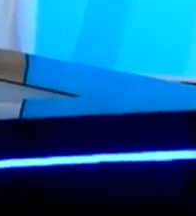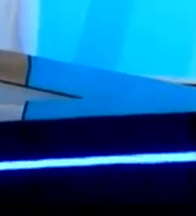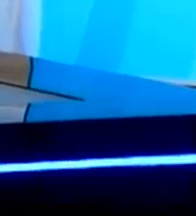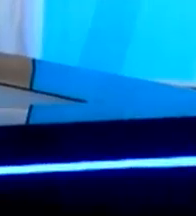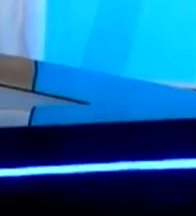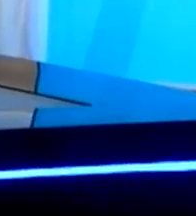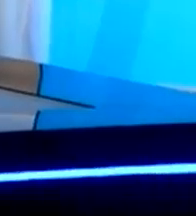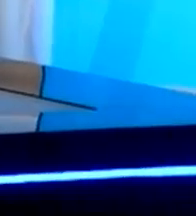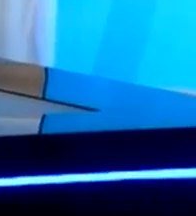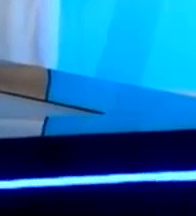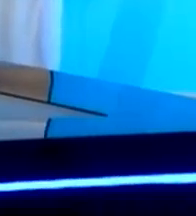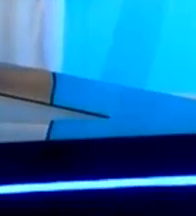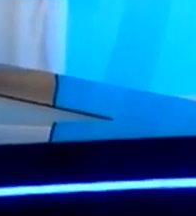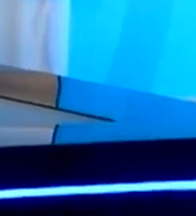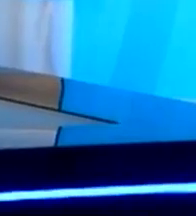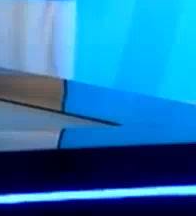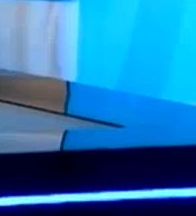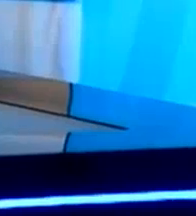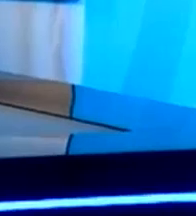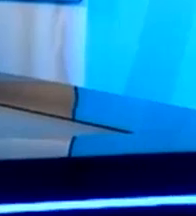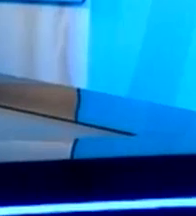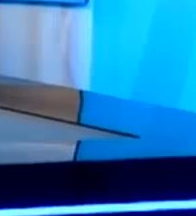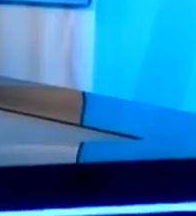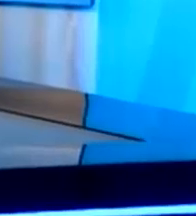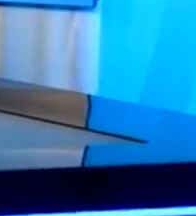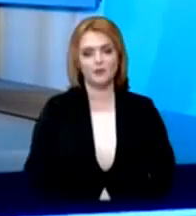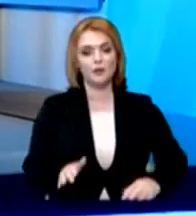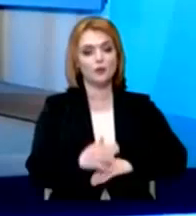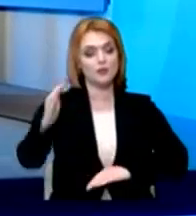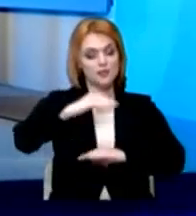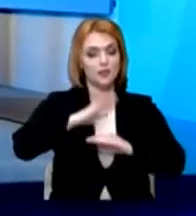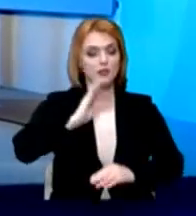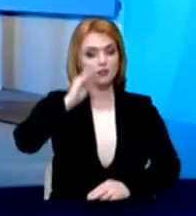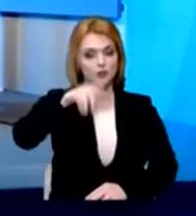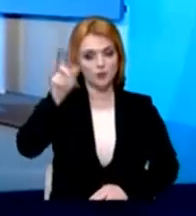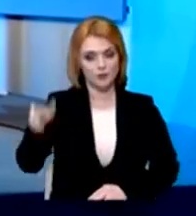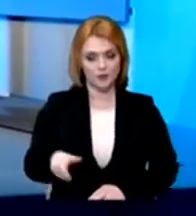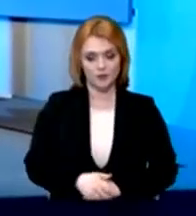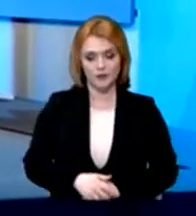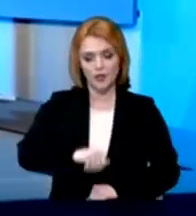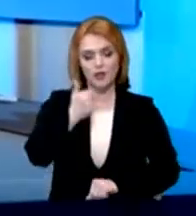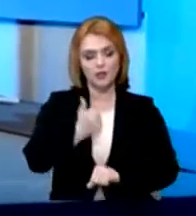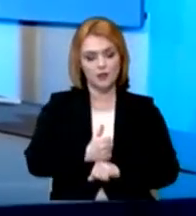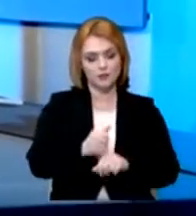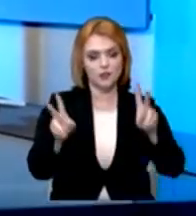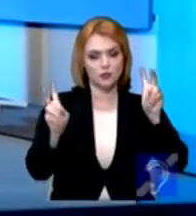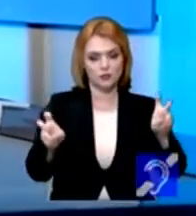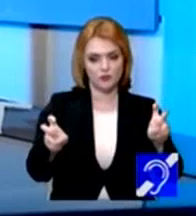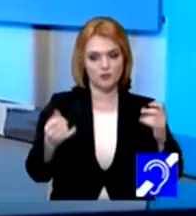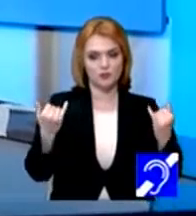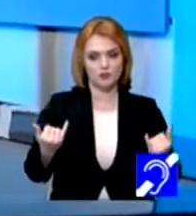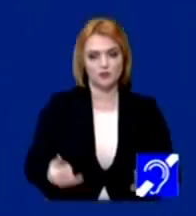Telejurnalul este prezentat de Vadim Cheptănaru. Bună seara și bine v-am găsit la Telejurnal. Iată titlurile ediției.